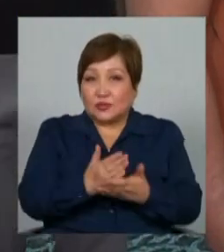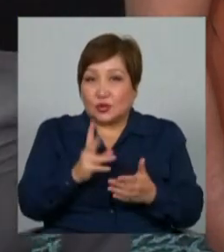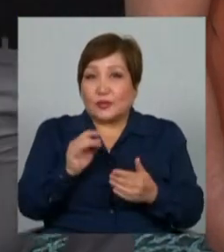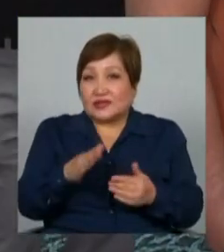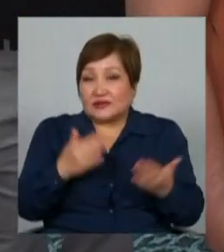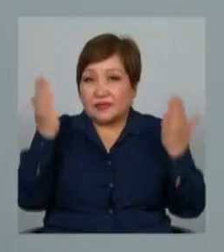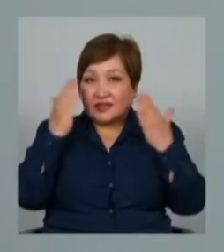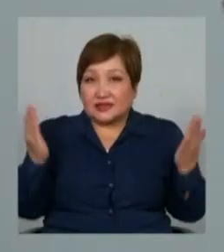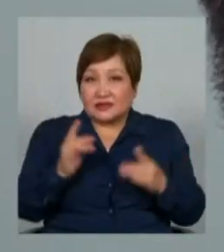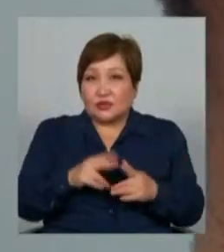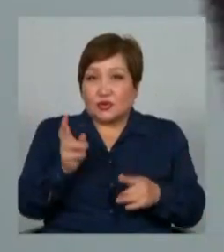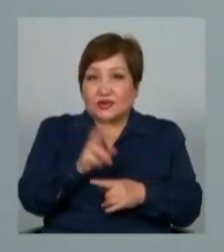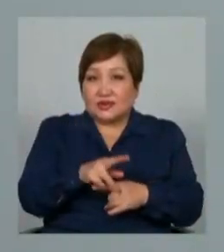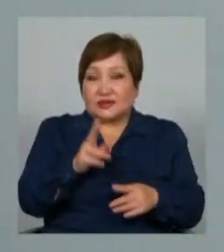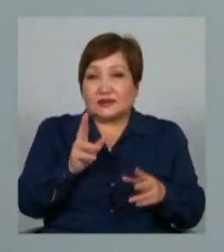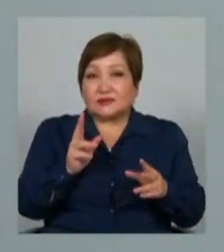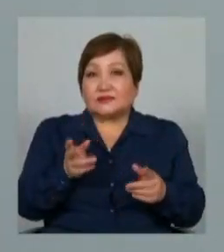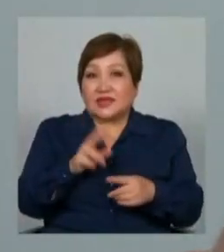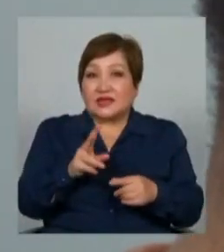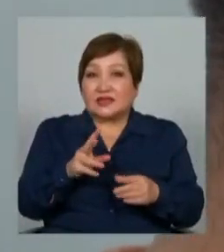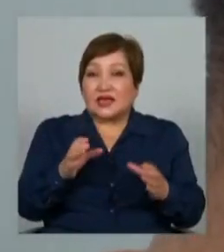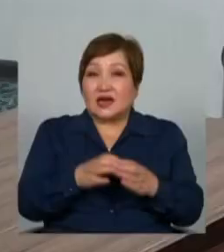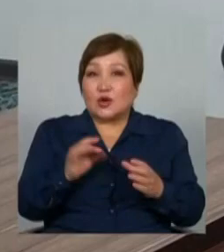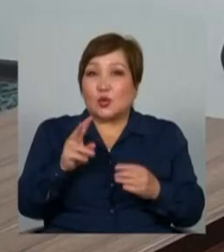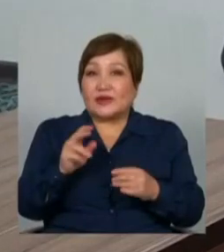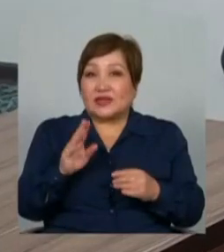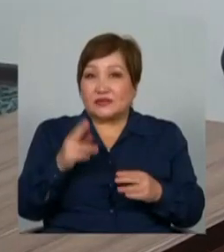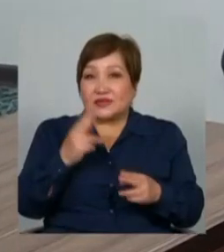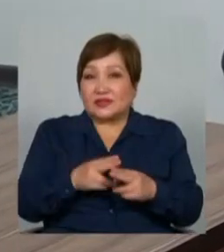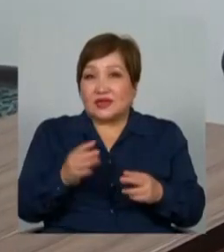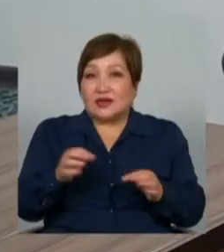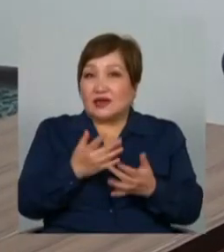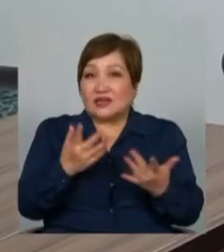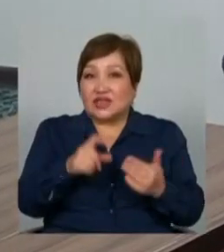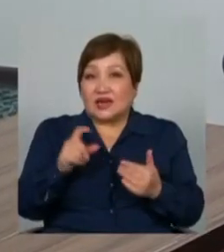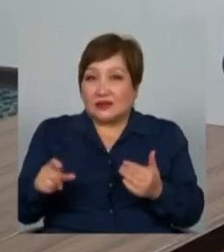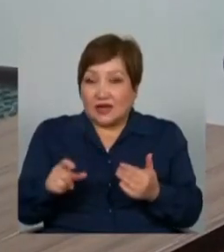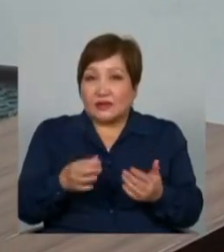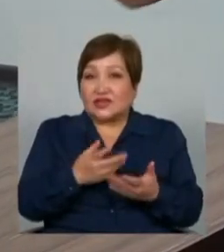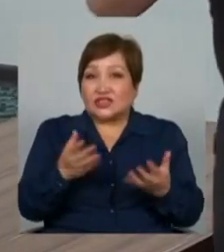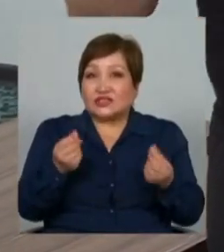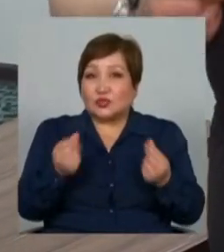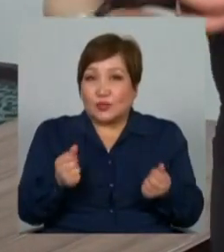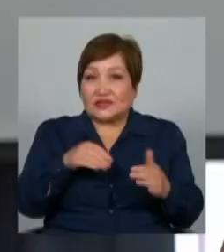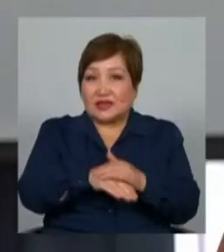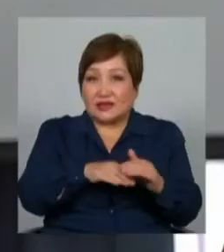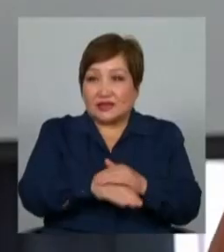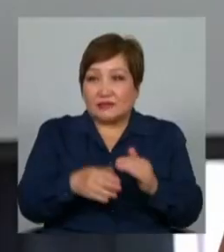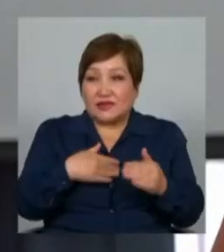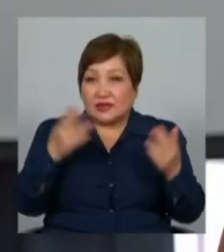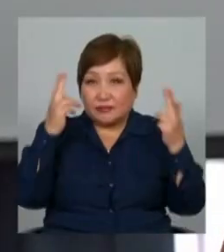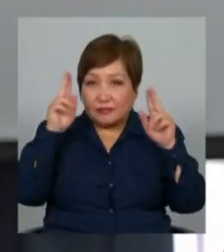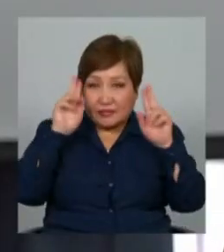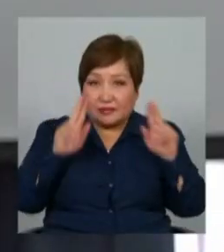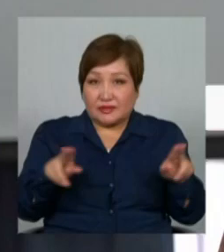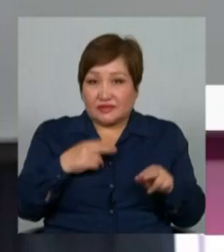келдім деген Шыңғыс Құрманғалиев компанияға қанша адам және қанша сомада салым салынғанын білмеймін деп ақталды. Я готов своему